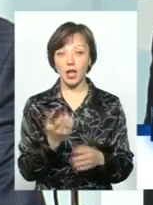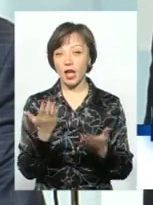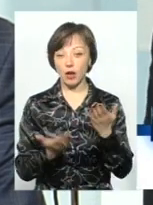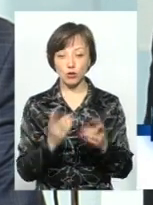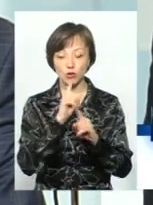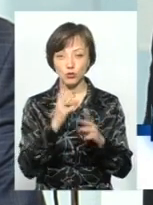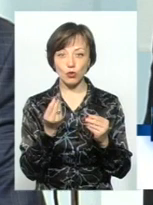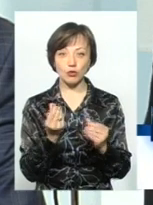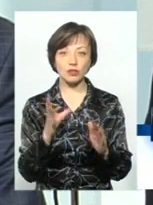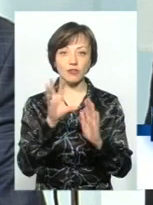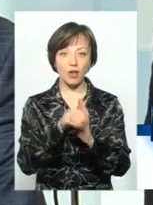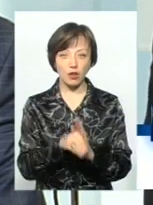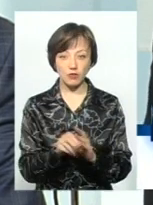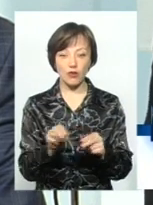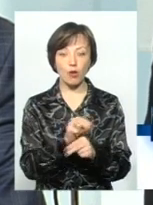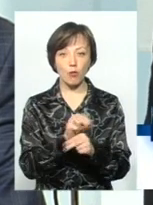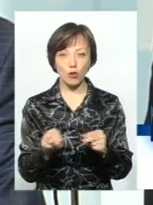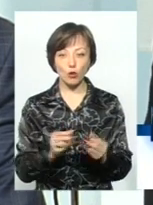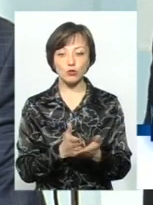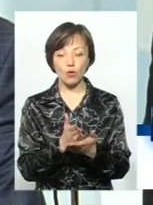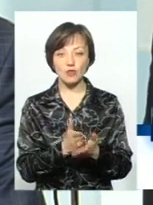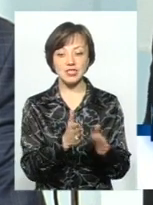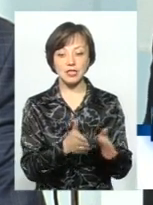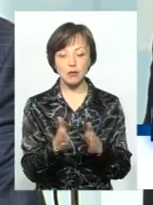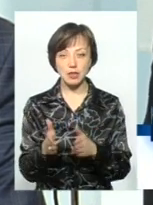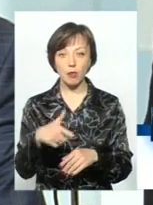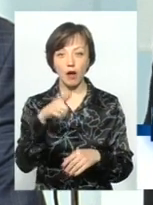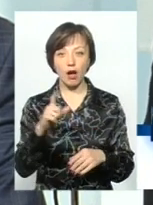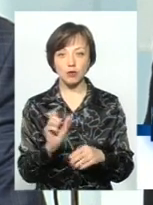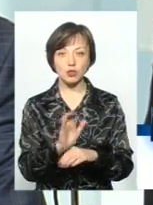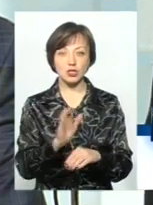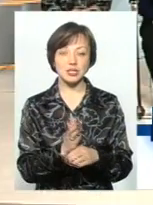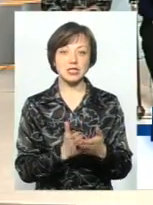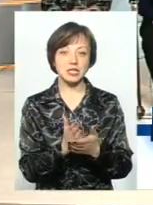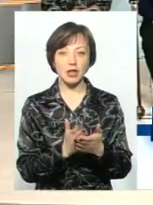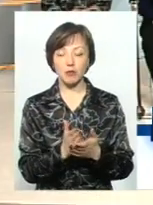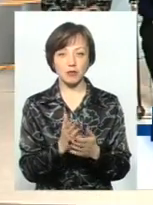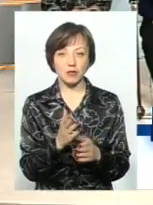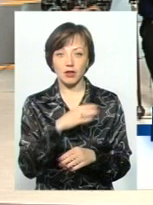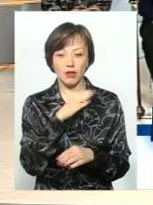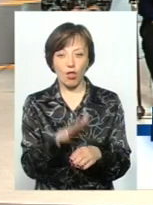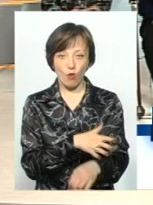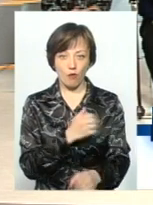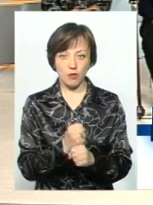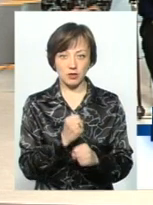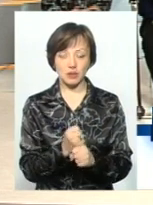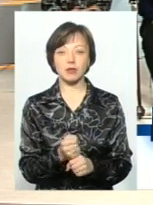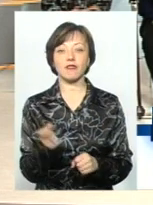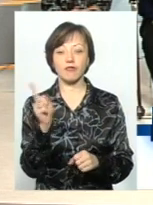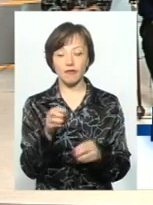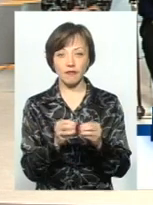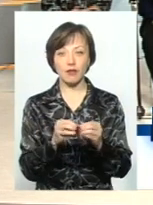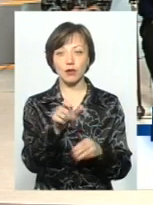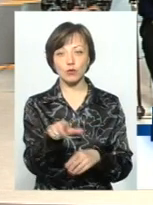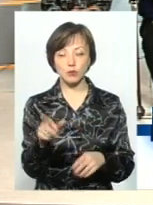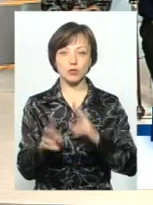будуть вкладуватися кошти в ремонт і обслуговування системи газопостачання, то система прослужить небагато років. І потім той самий споживач